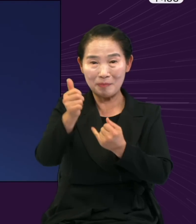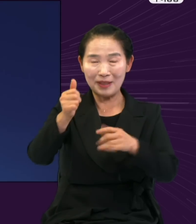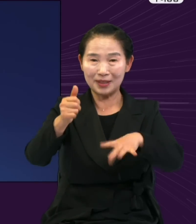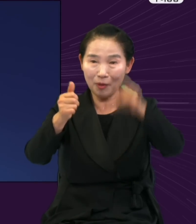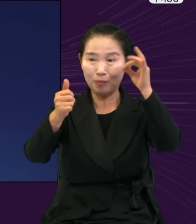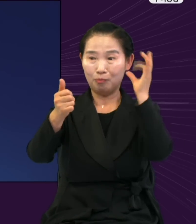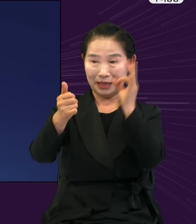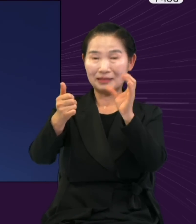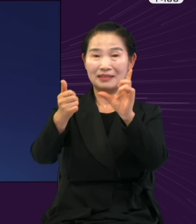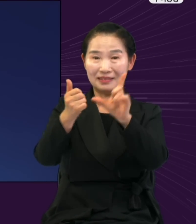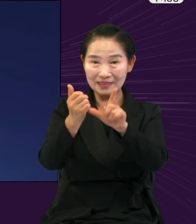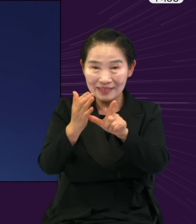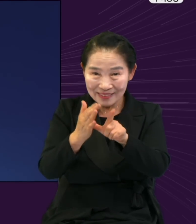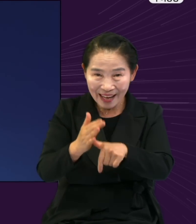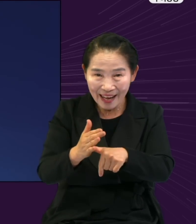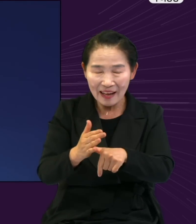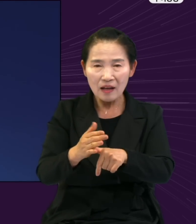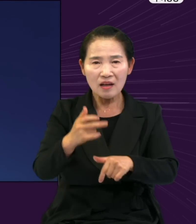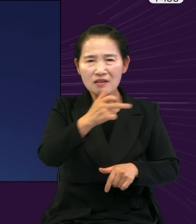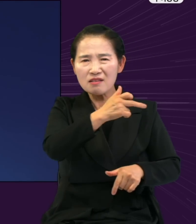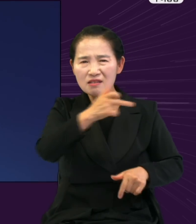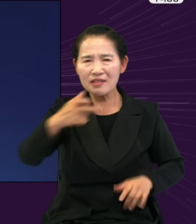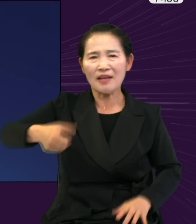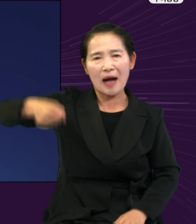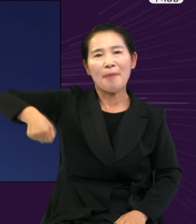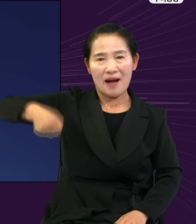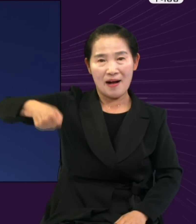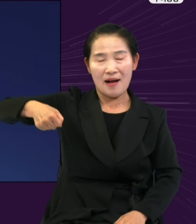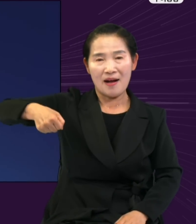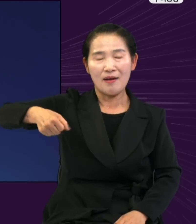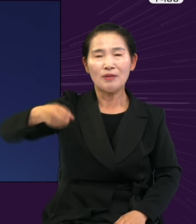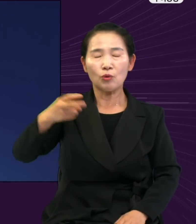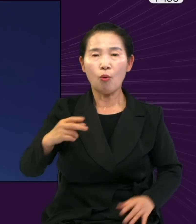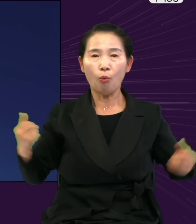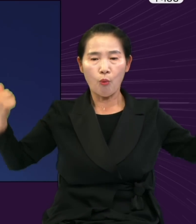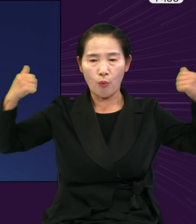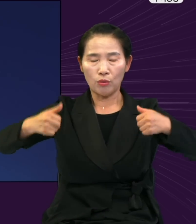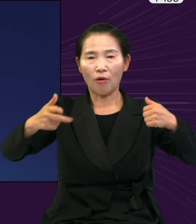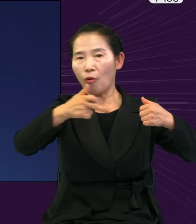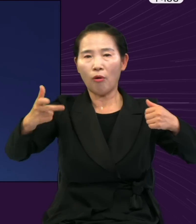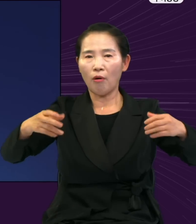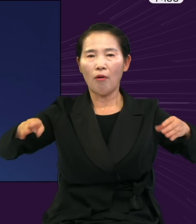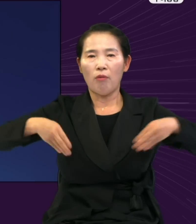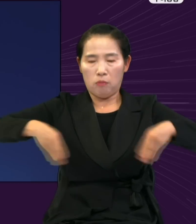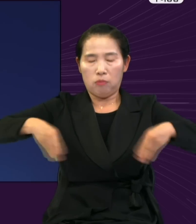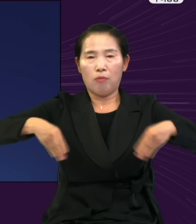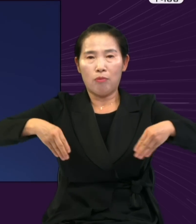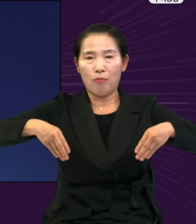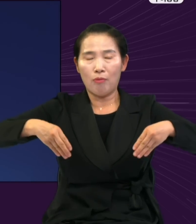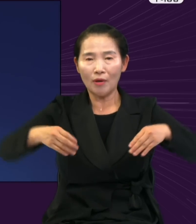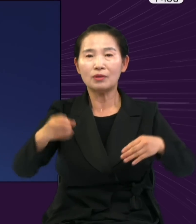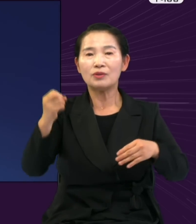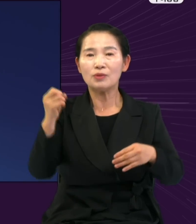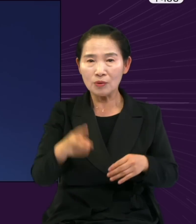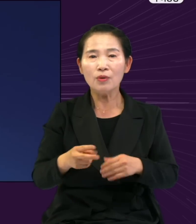가방, 그리고 큰 옷, 그리고 1시간 반에서 2시간이나